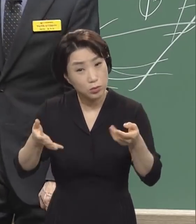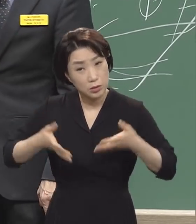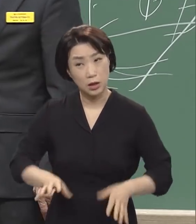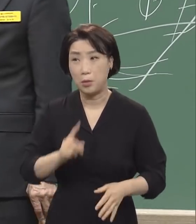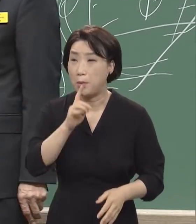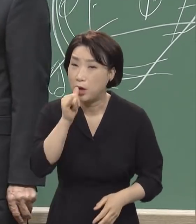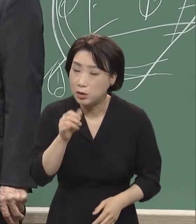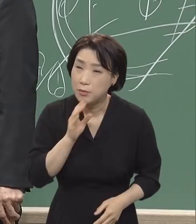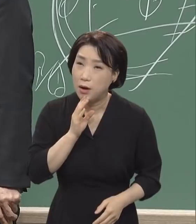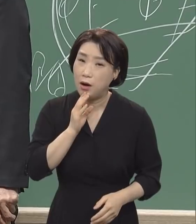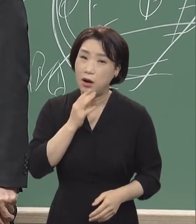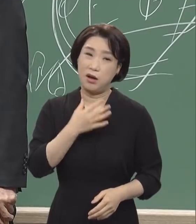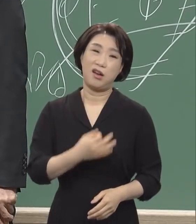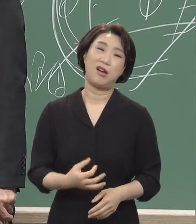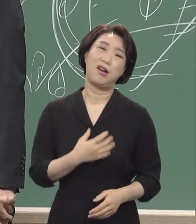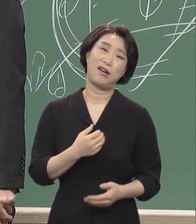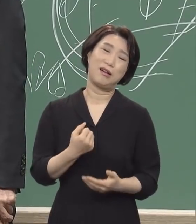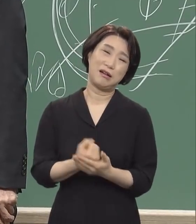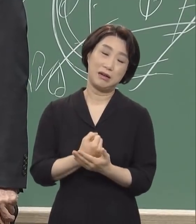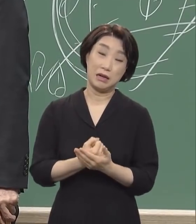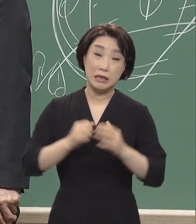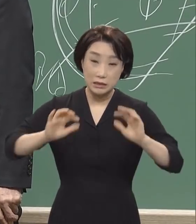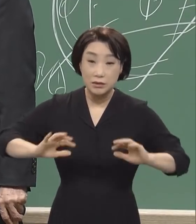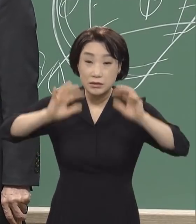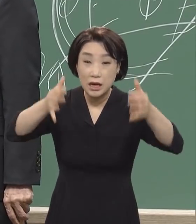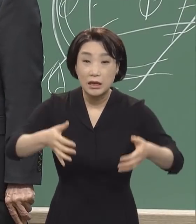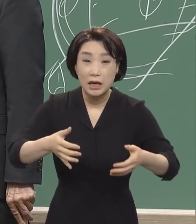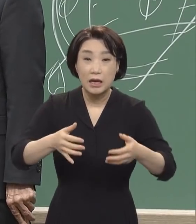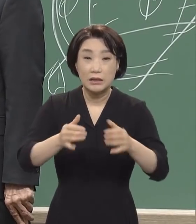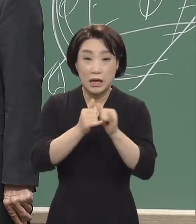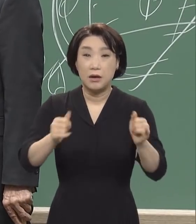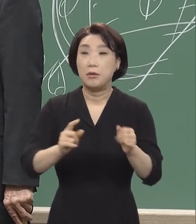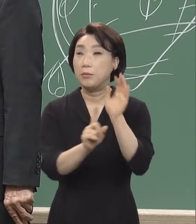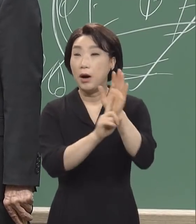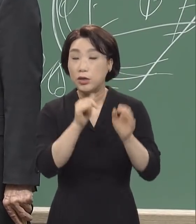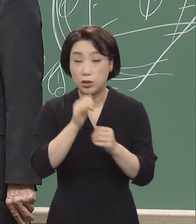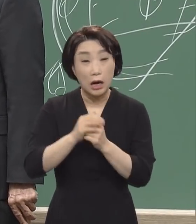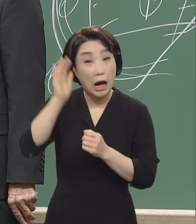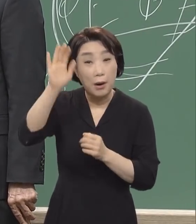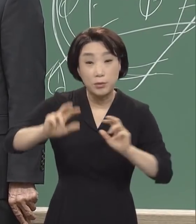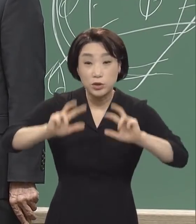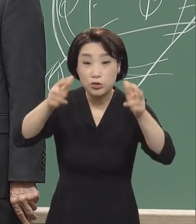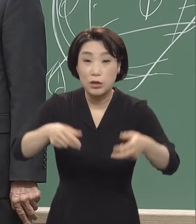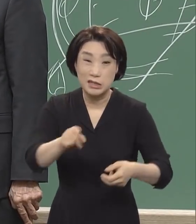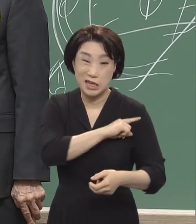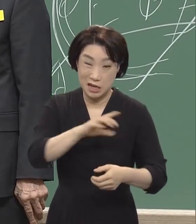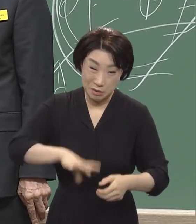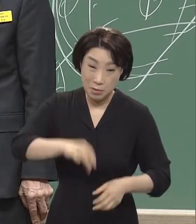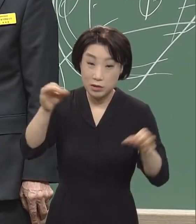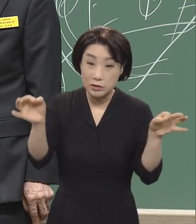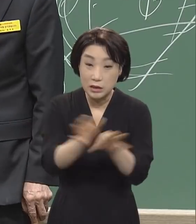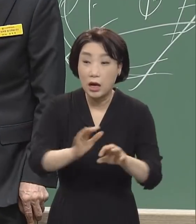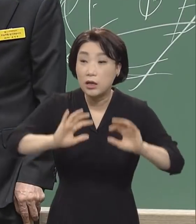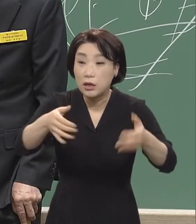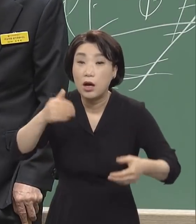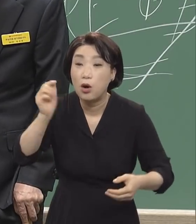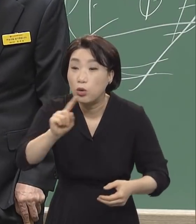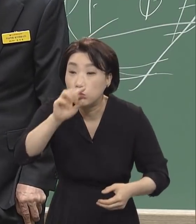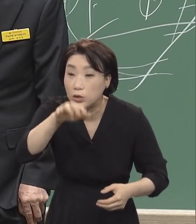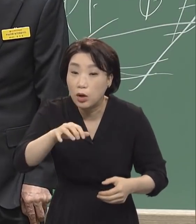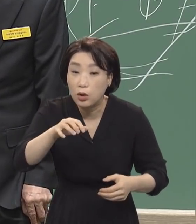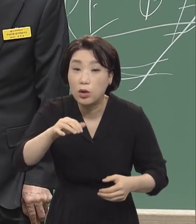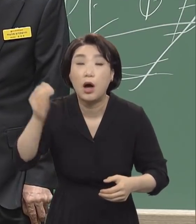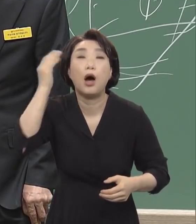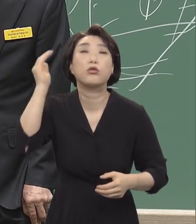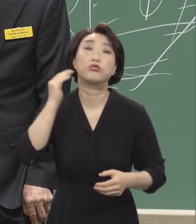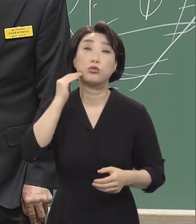참 불행한 일이에요. 전 세계 학자들이 앞으로 지구에서 제일 먼저 사라질 나라가 대한민국이래요.